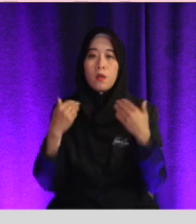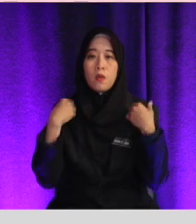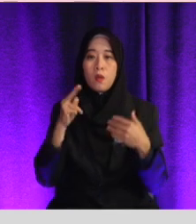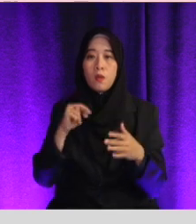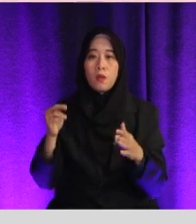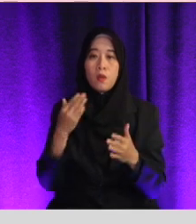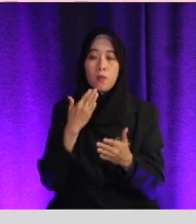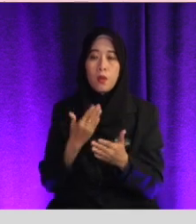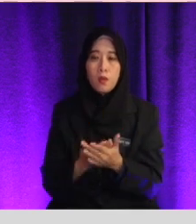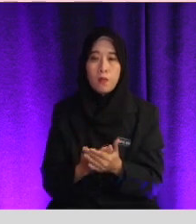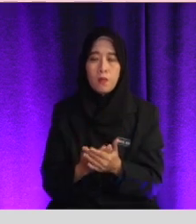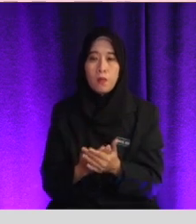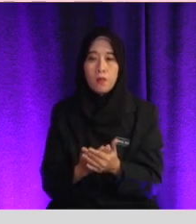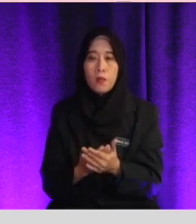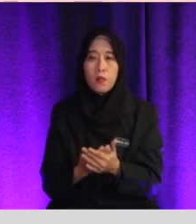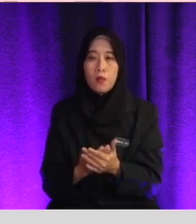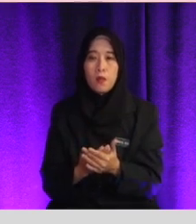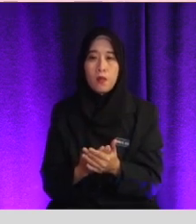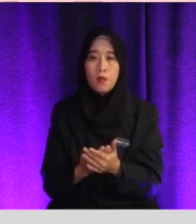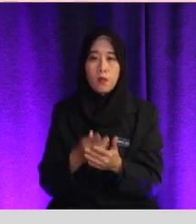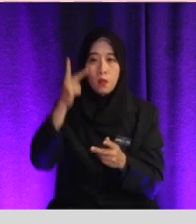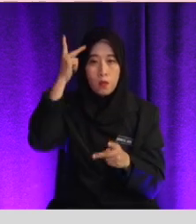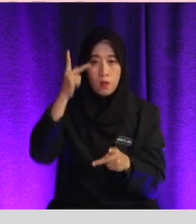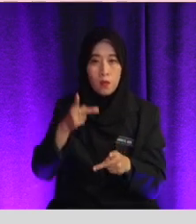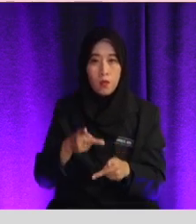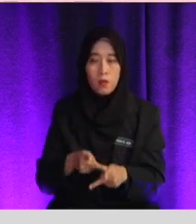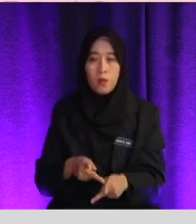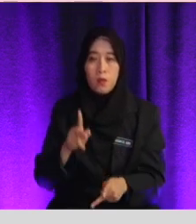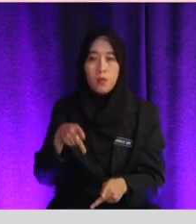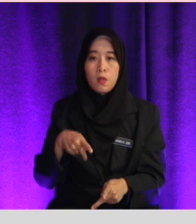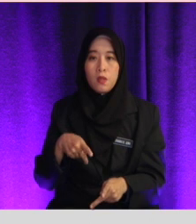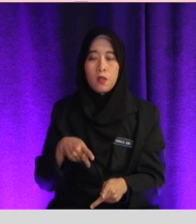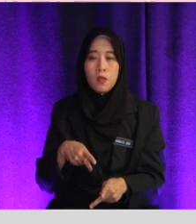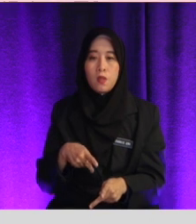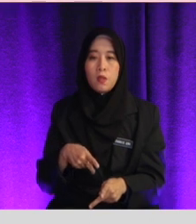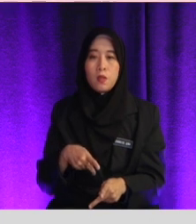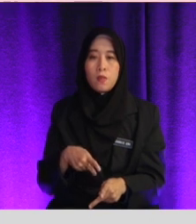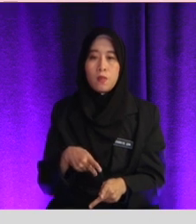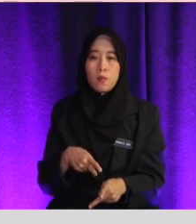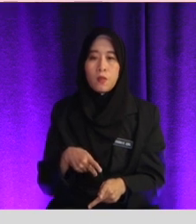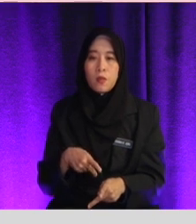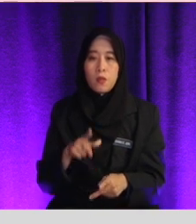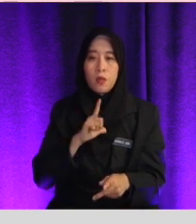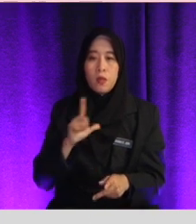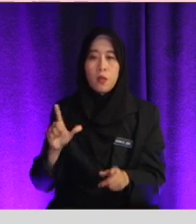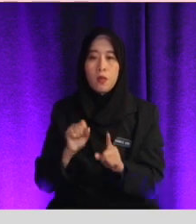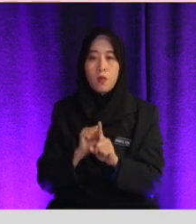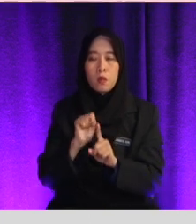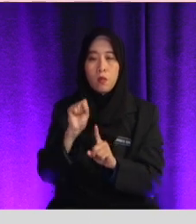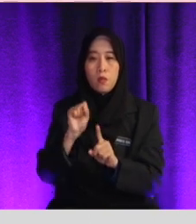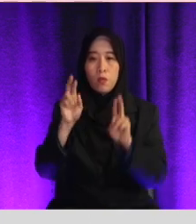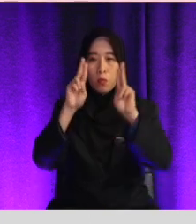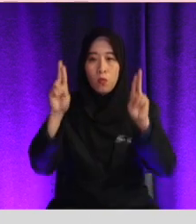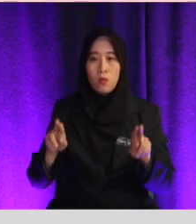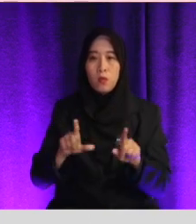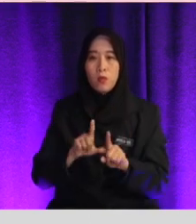yang ketiga, mengenal pasti laras suhu. Okey. Dan akhir sekali adalah menguji laras suhu dan menentukan laras suhu